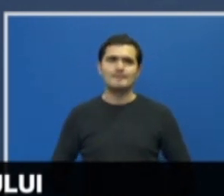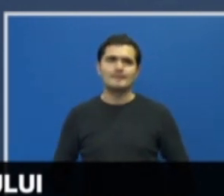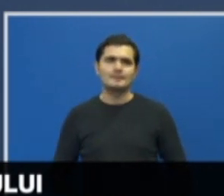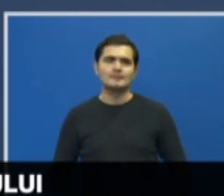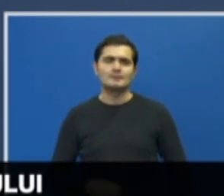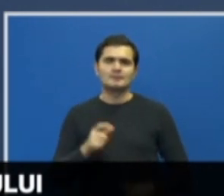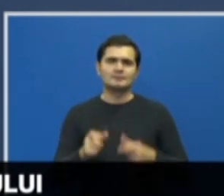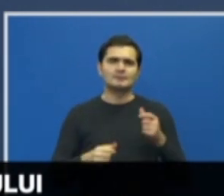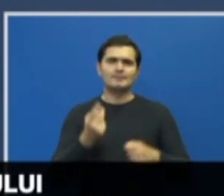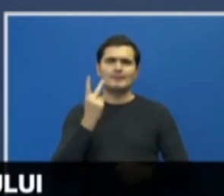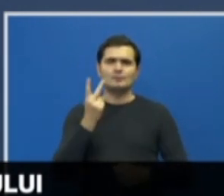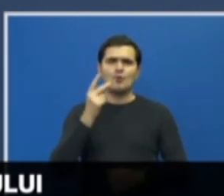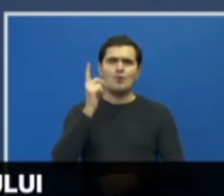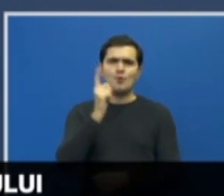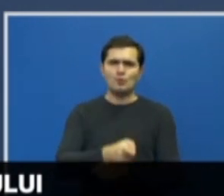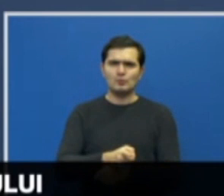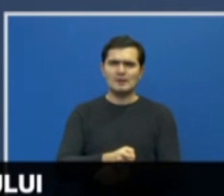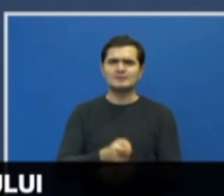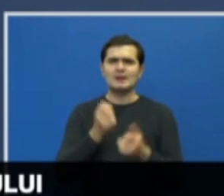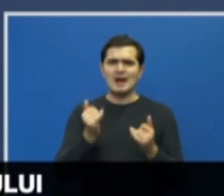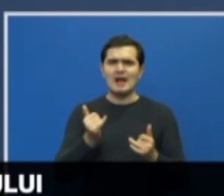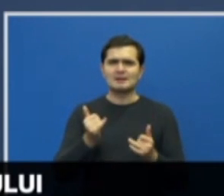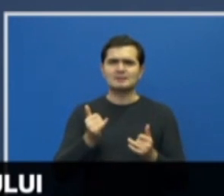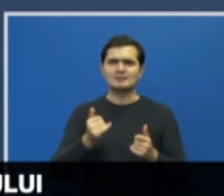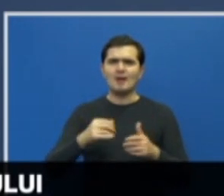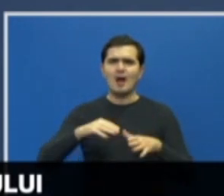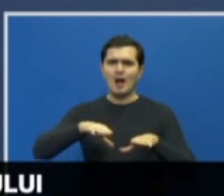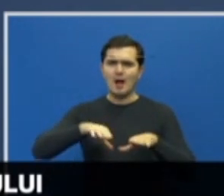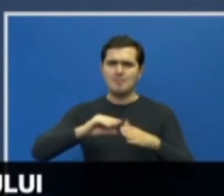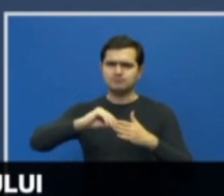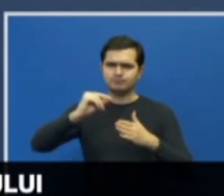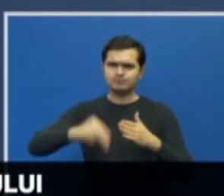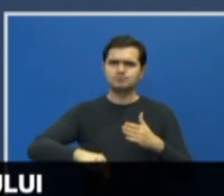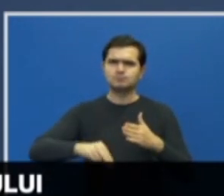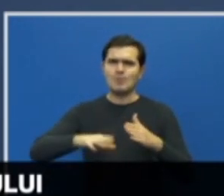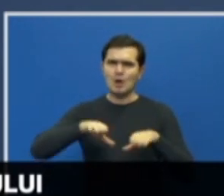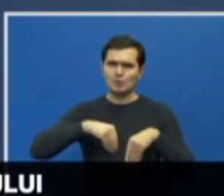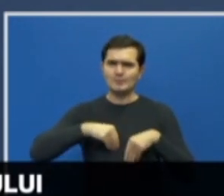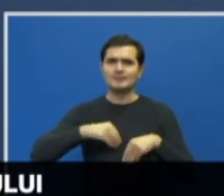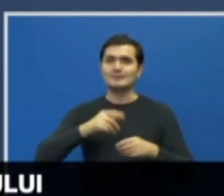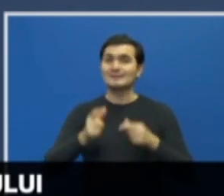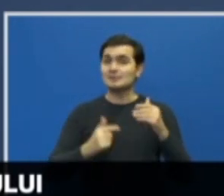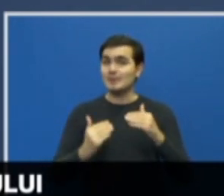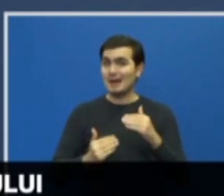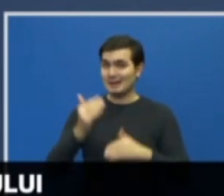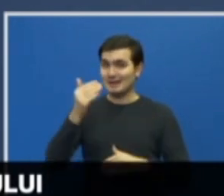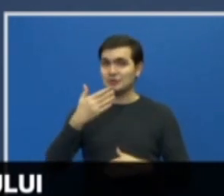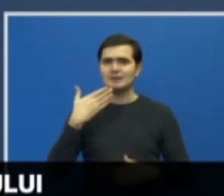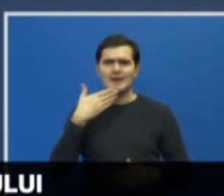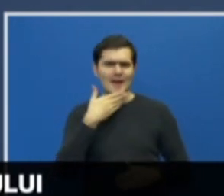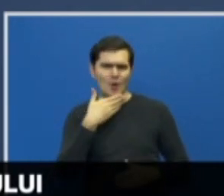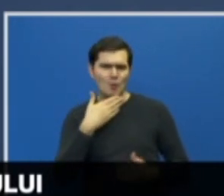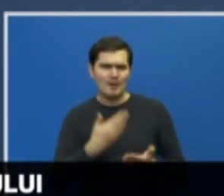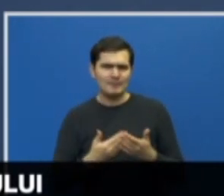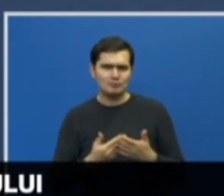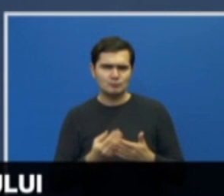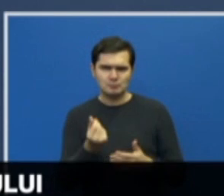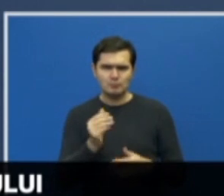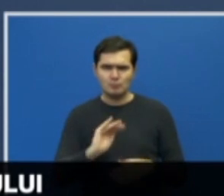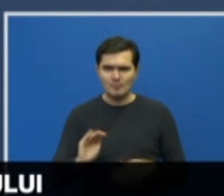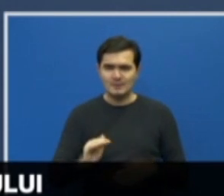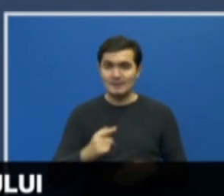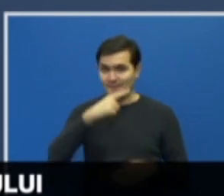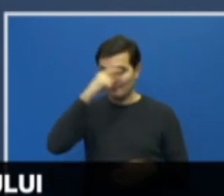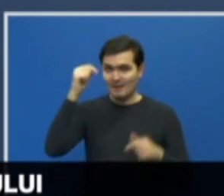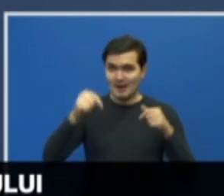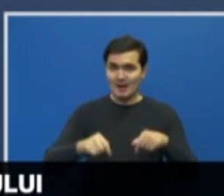Revenind la cele două ordonanțe adoptate astăzi, în privința creșterii alocațiilor pentru copii, în vara acestui an,